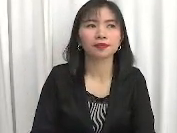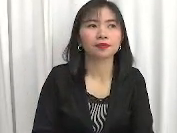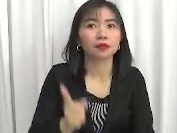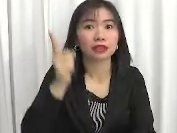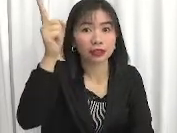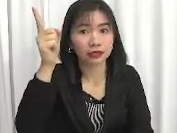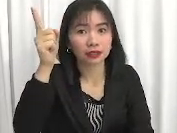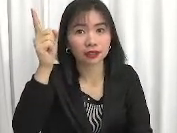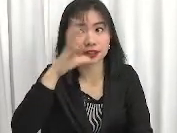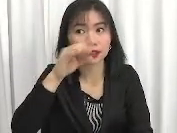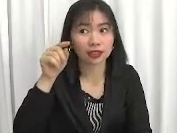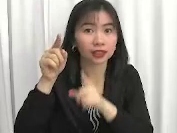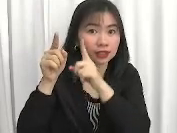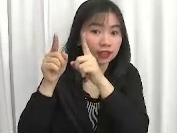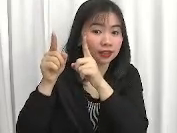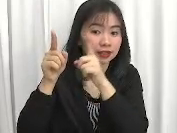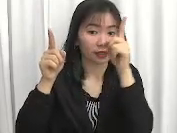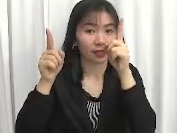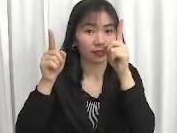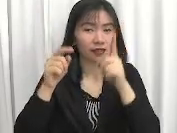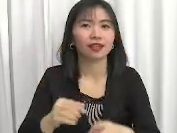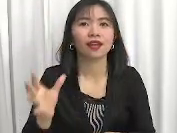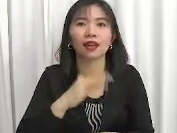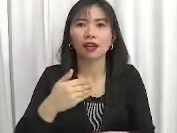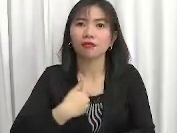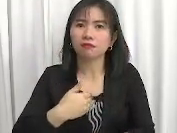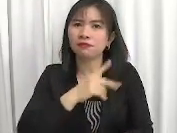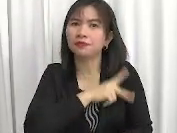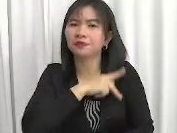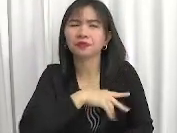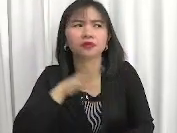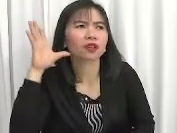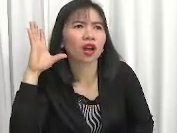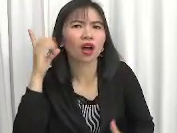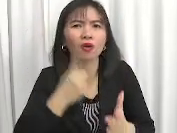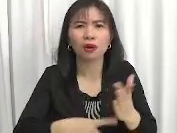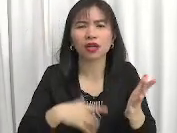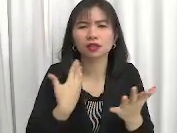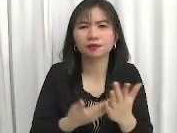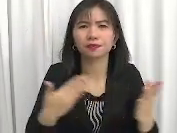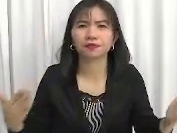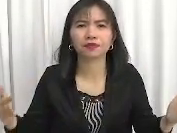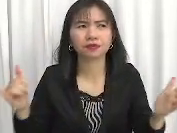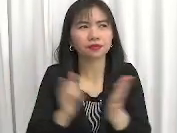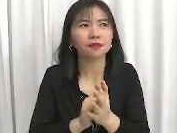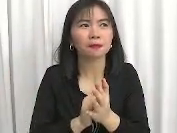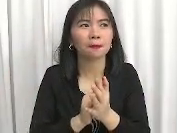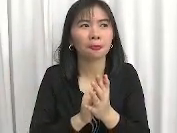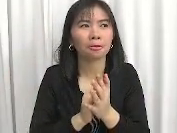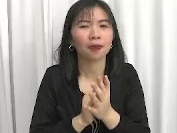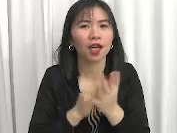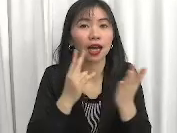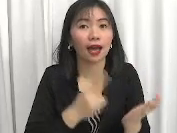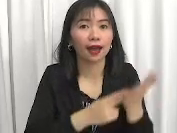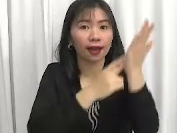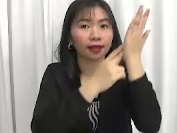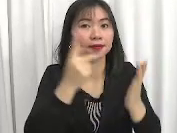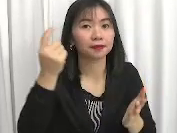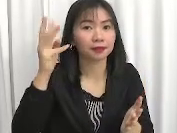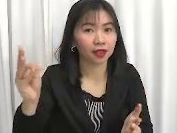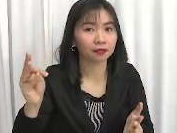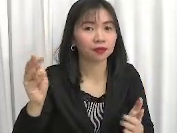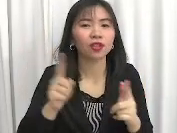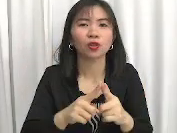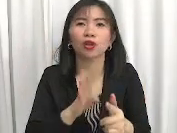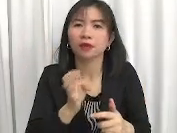ko, personal ko maririnig kung ano talaga ang mga bagay-bagay na nakakapag-dear sa kanila. Sa